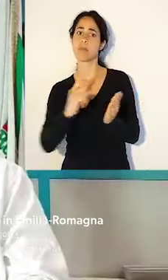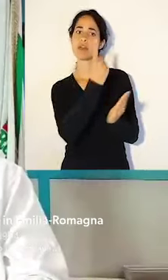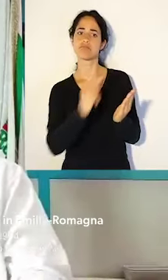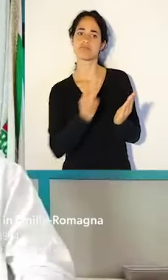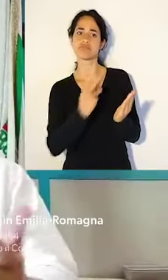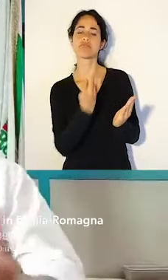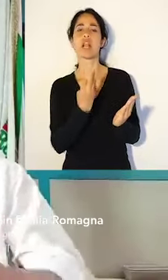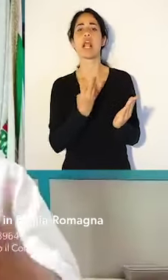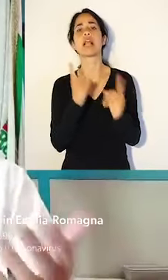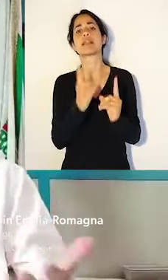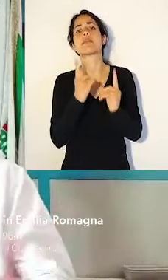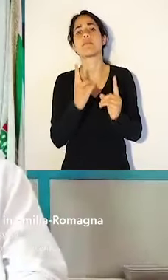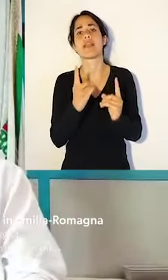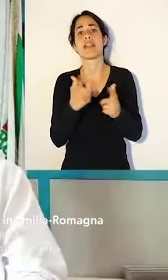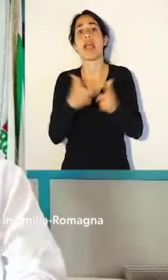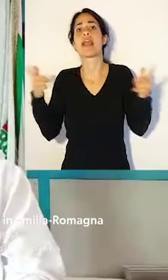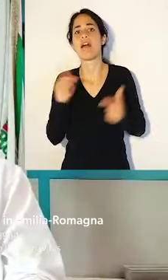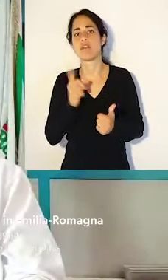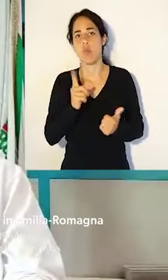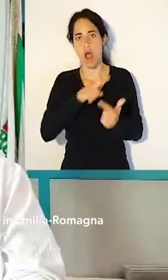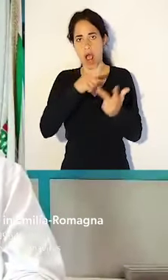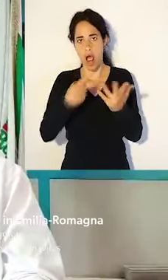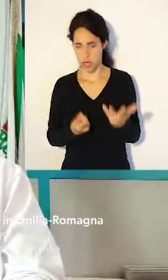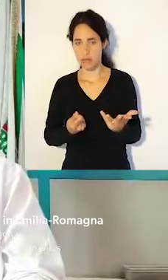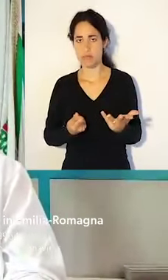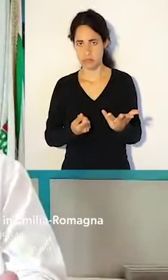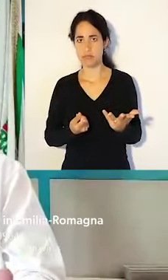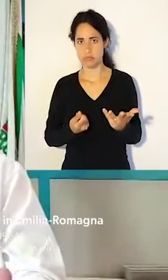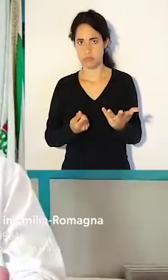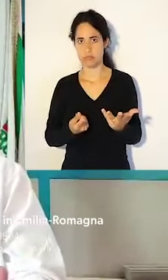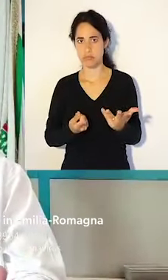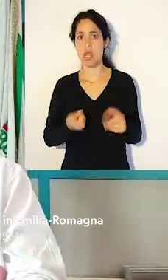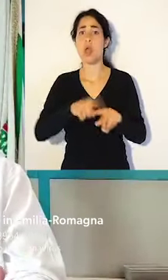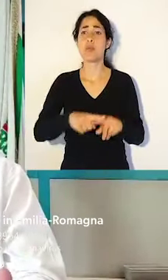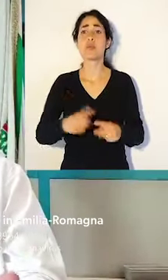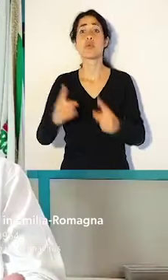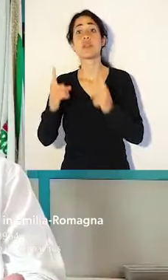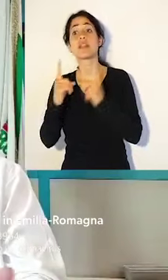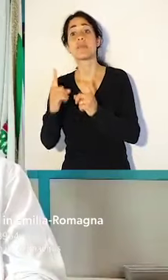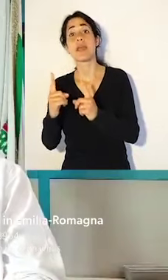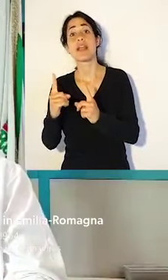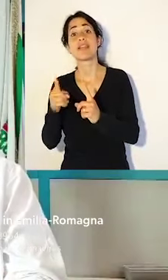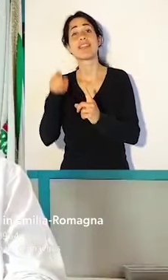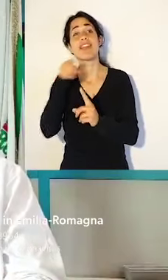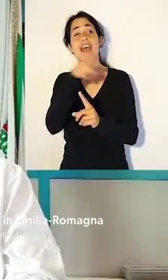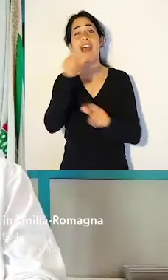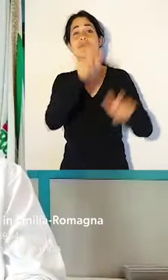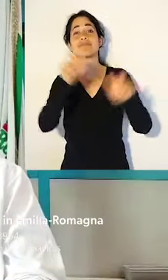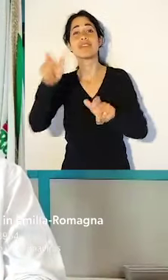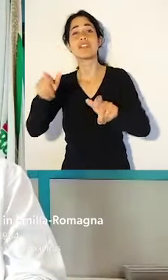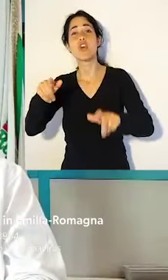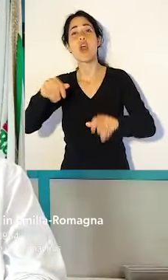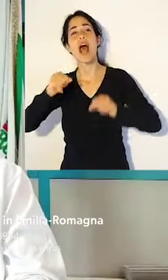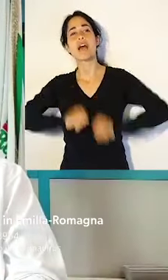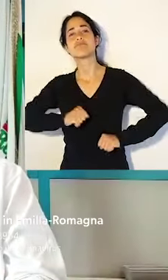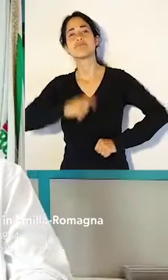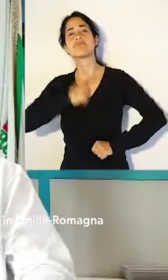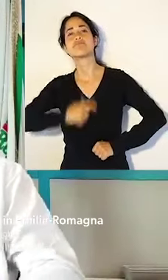di delle categorie a cui appartengono e in ragione anche della situazione clinica